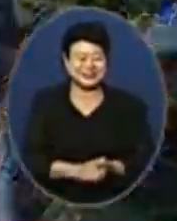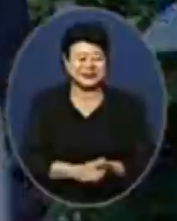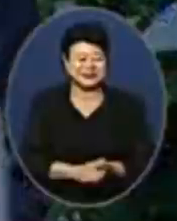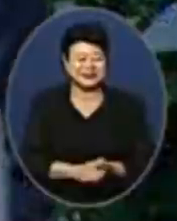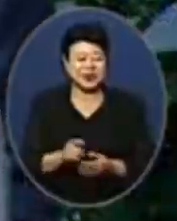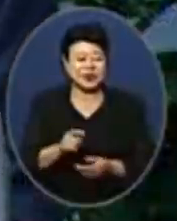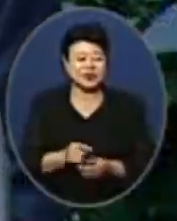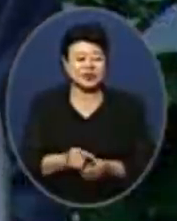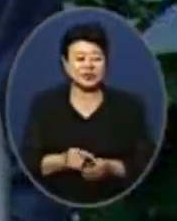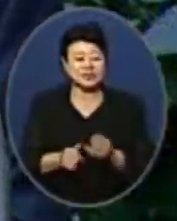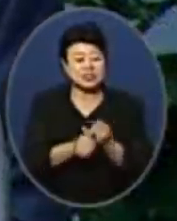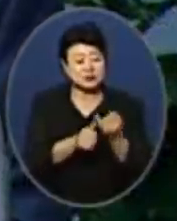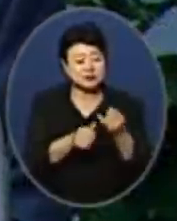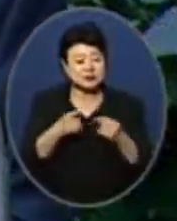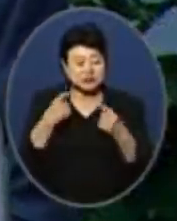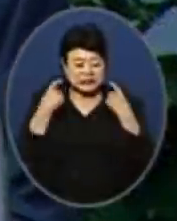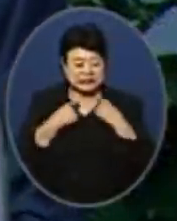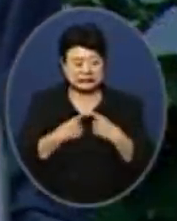어떤 신부님이